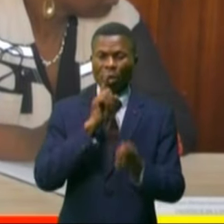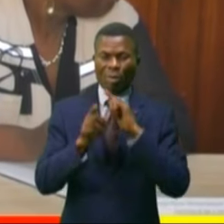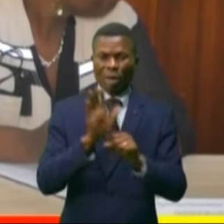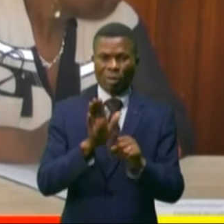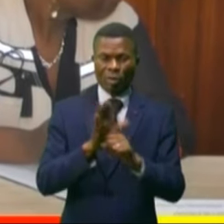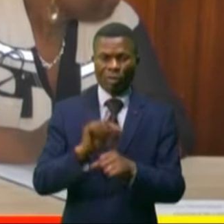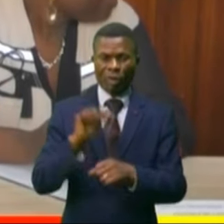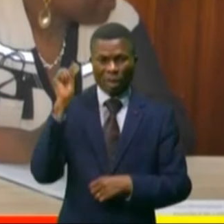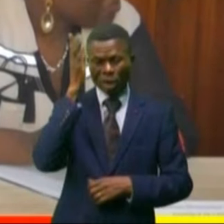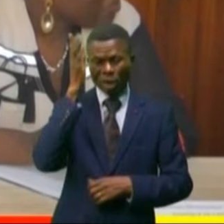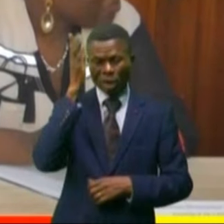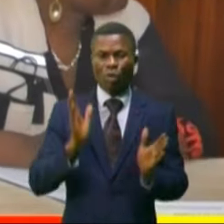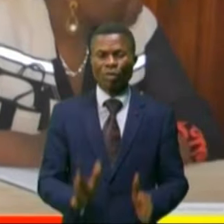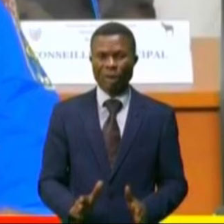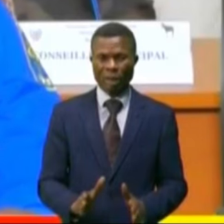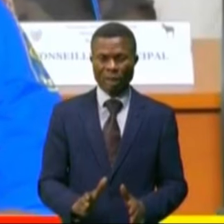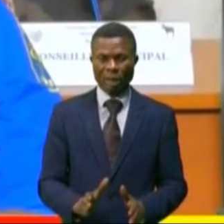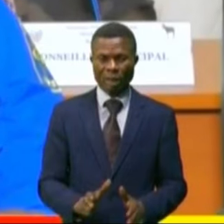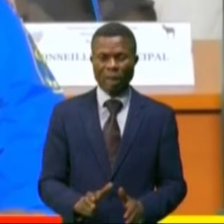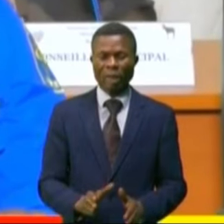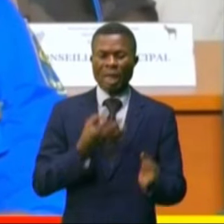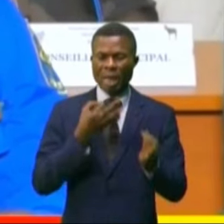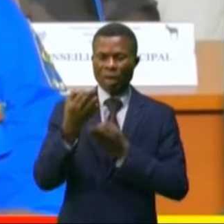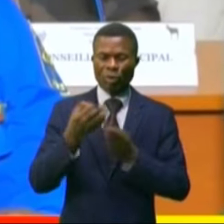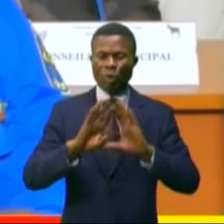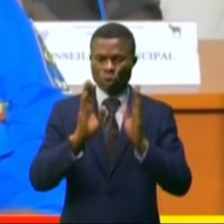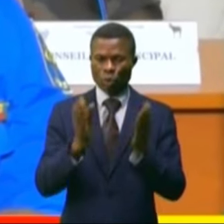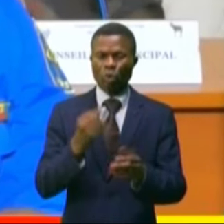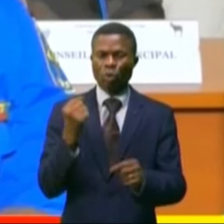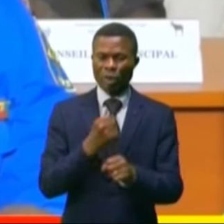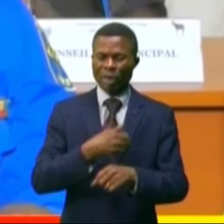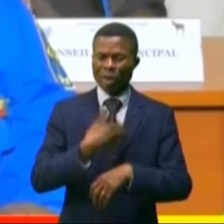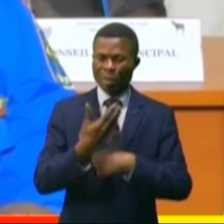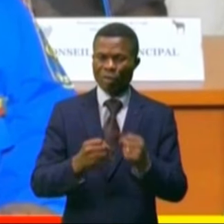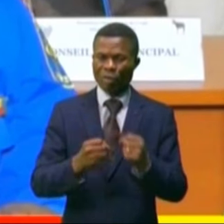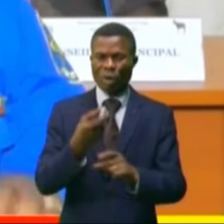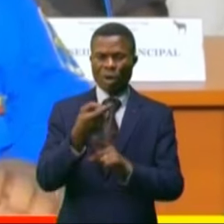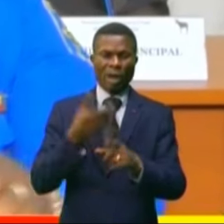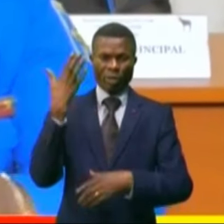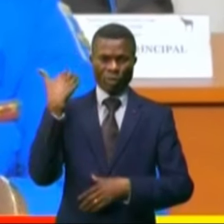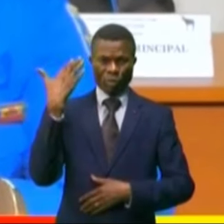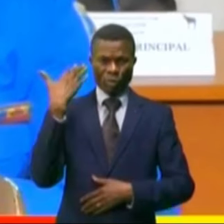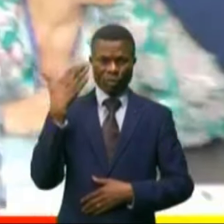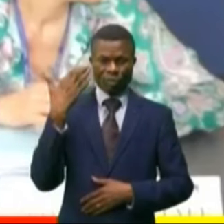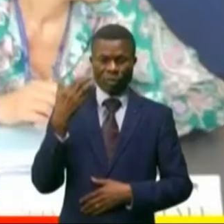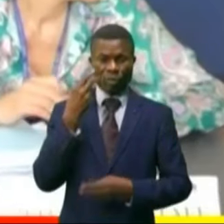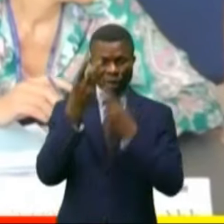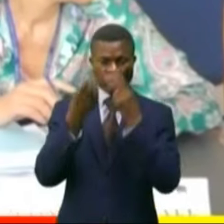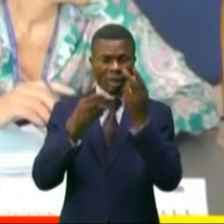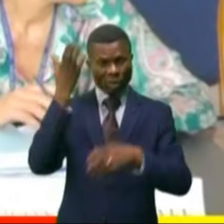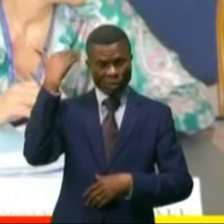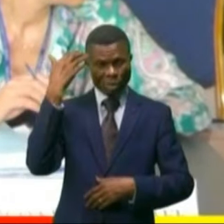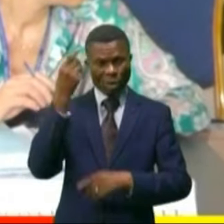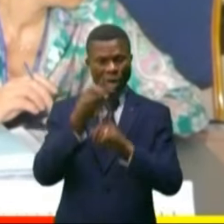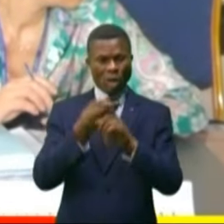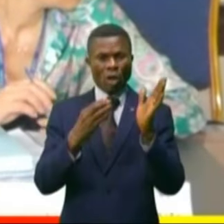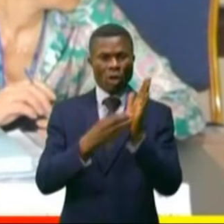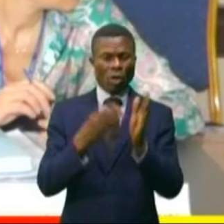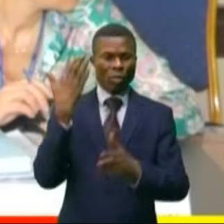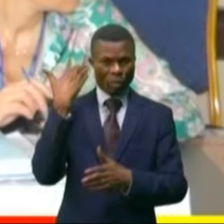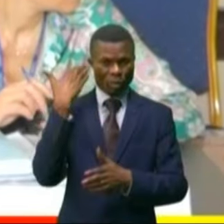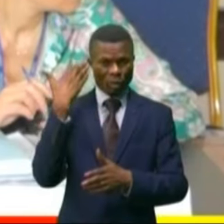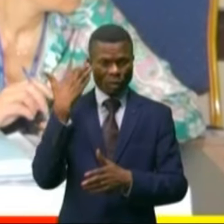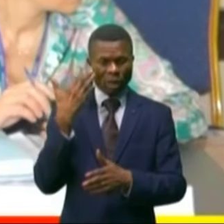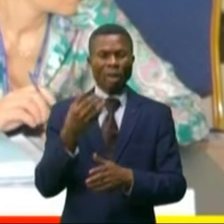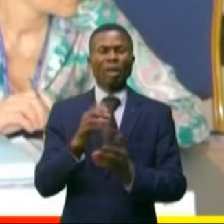avec le gouverneur qui nous a notamment expliqué tous les efforts qui ont été faits les derniers mois, puisque ma dernière visite remontait à septembre, les efforts qui ont été faits les derniers